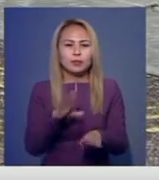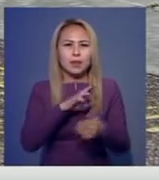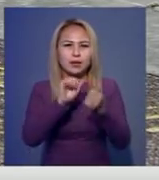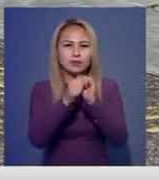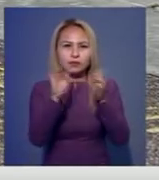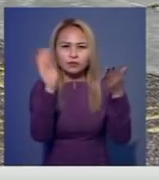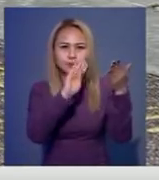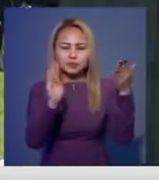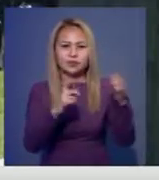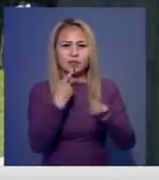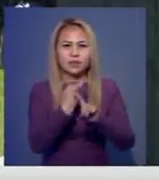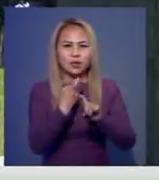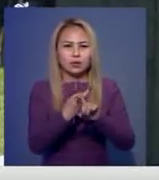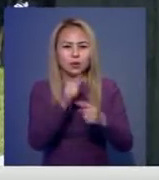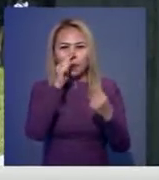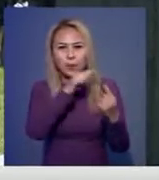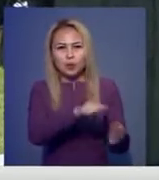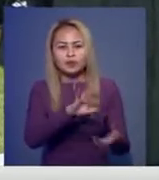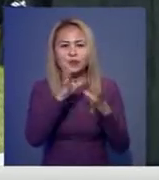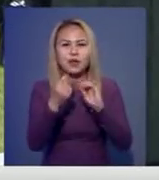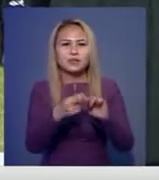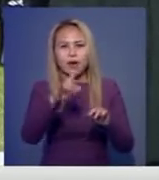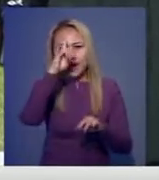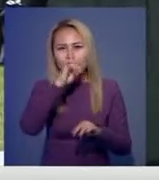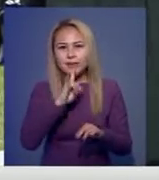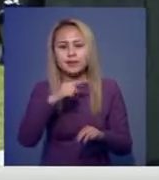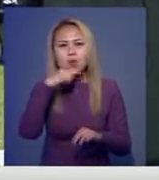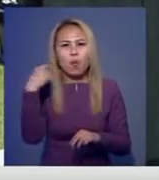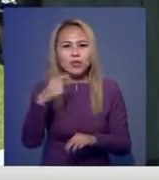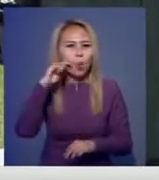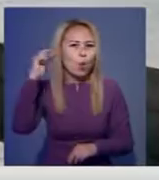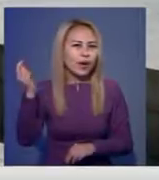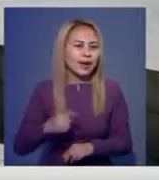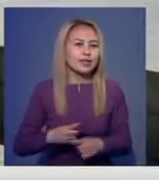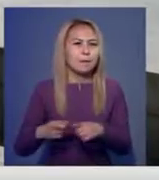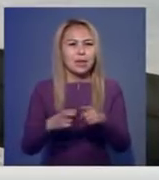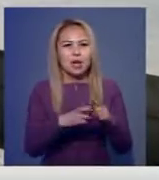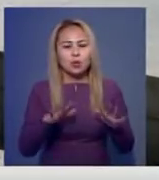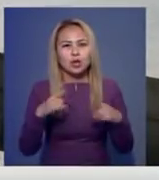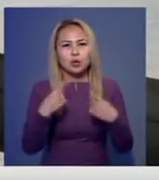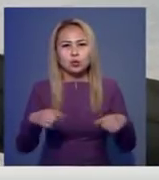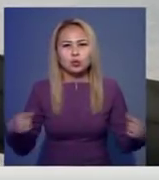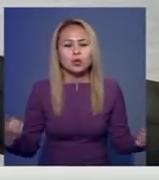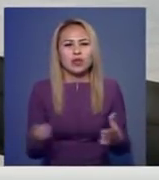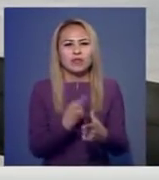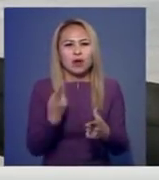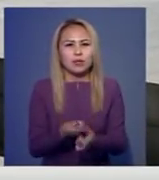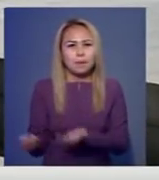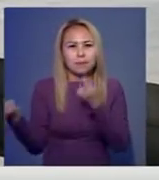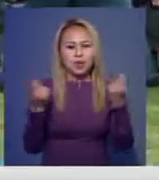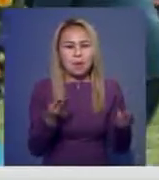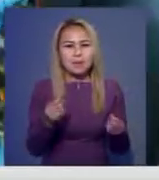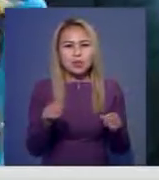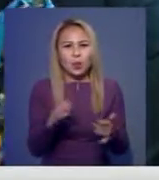тақтаның түбінде фашистік агрессияға тойтарыс берген Қазақстан, Ресей, Украина, Беларусь және басқа да елдерден әкелінген топырақ